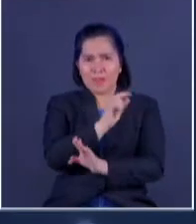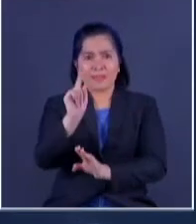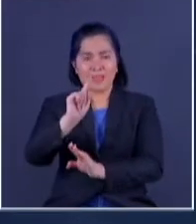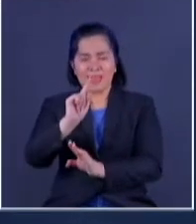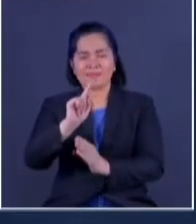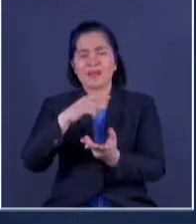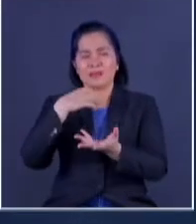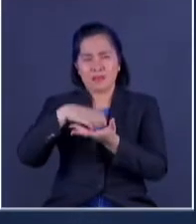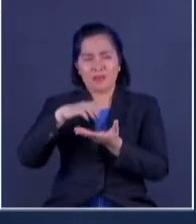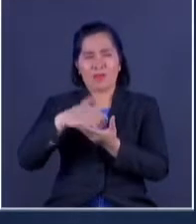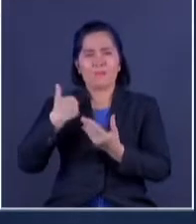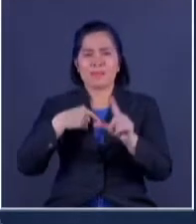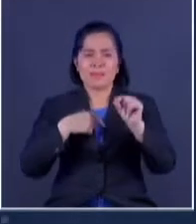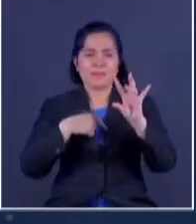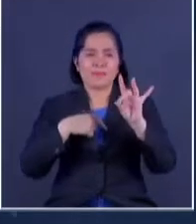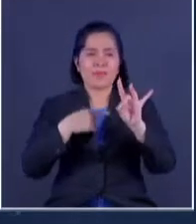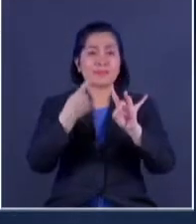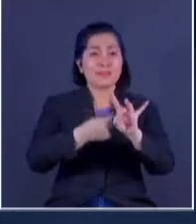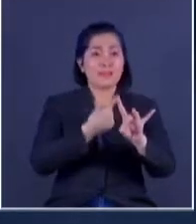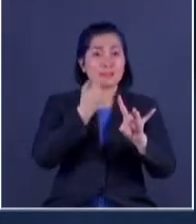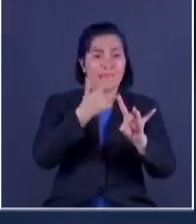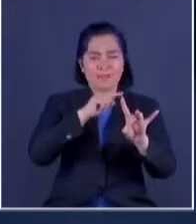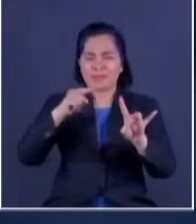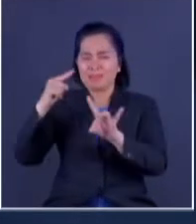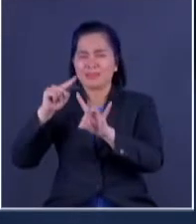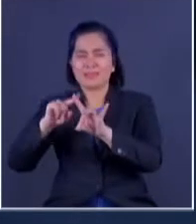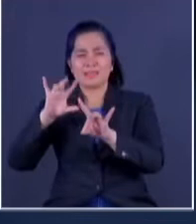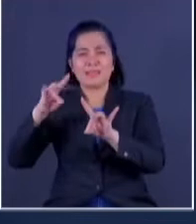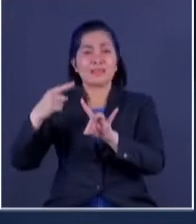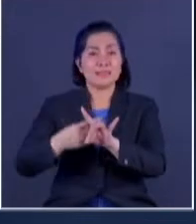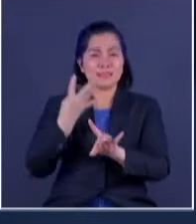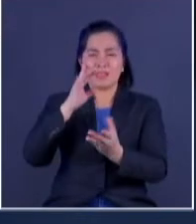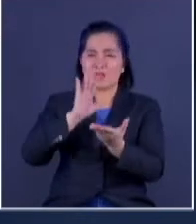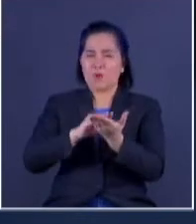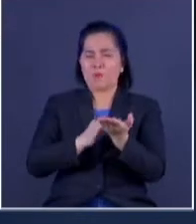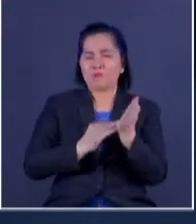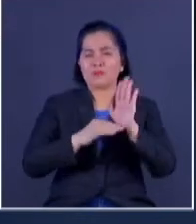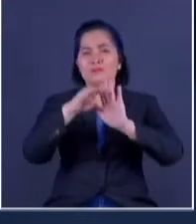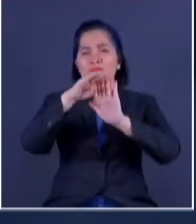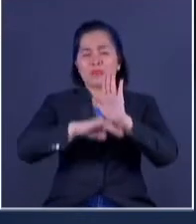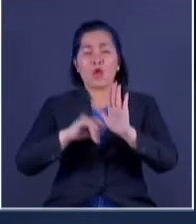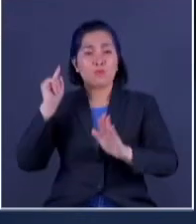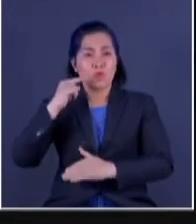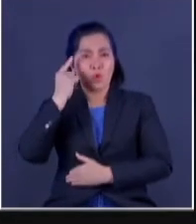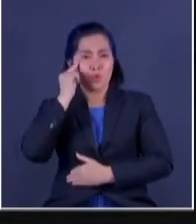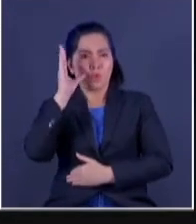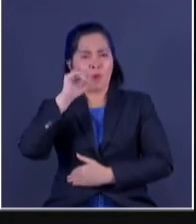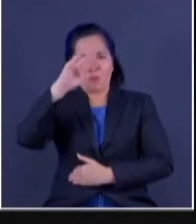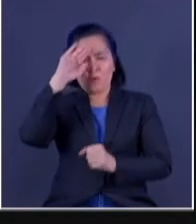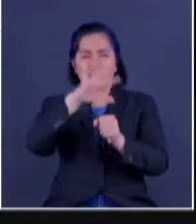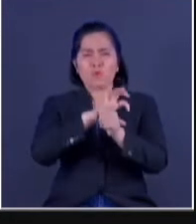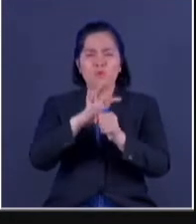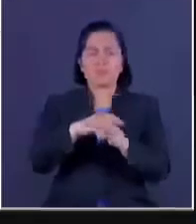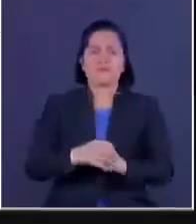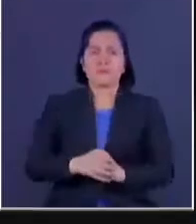คุณพ่อนะคะตั้งแต่วันที่ 28มีนาคมจนถึง 7เมษายนให้เป็นข้อมูลขณะที่ตัวคุณปันเองหลังจากที่เธอทราบว่าคุณพ่อติด